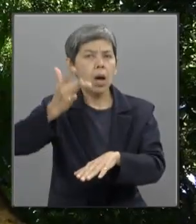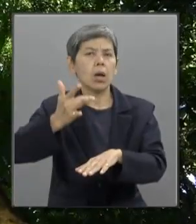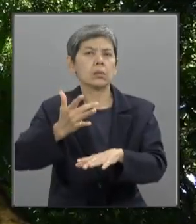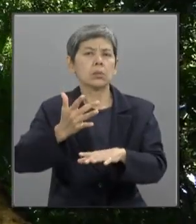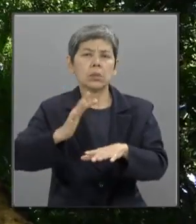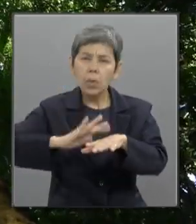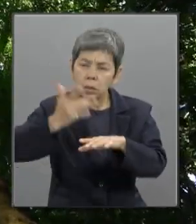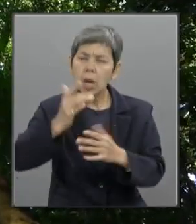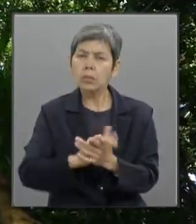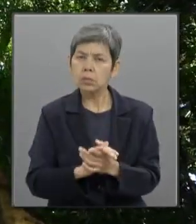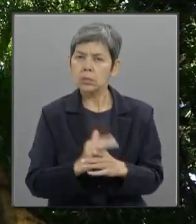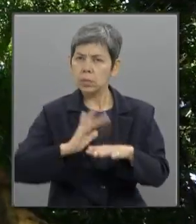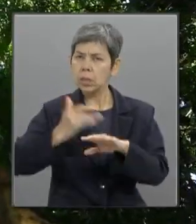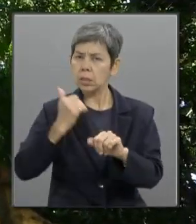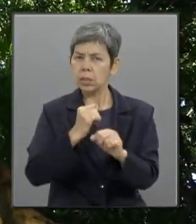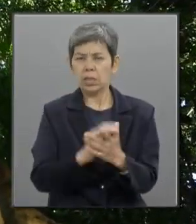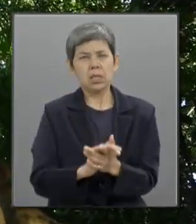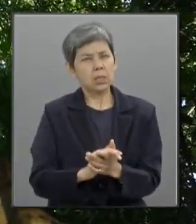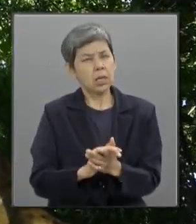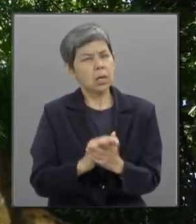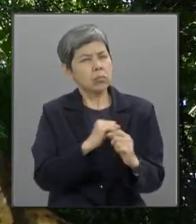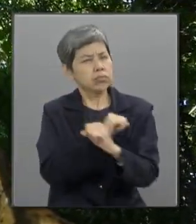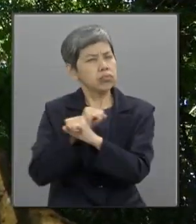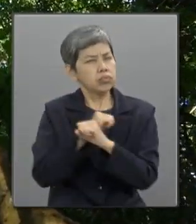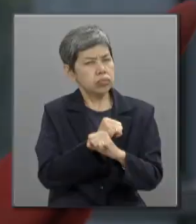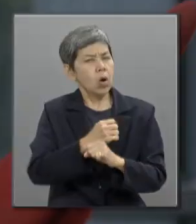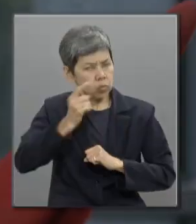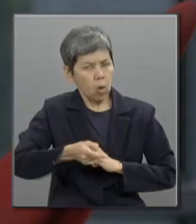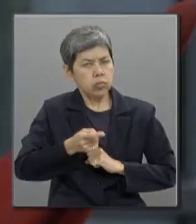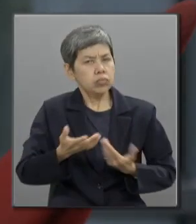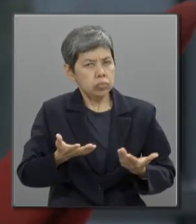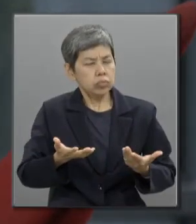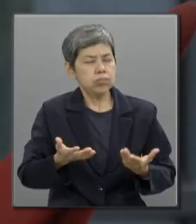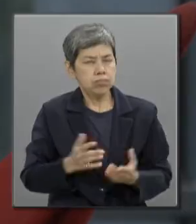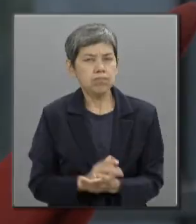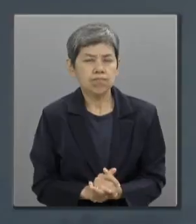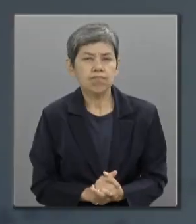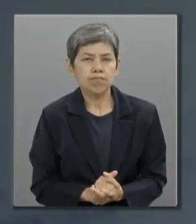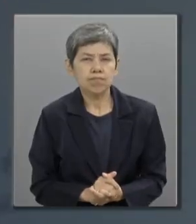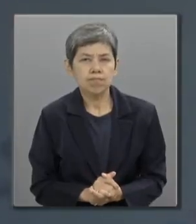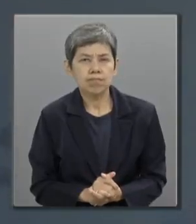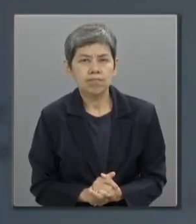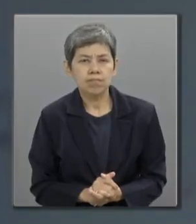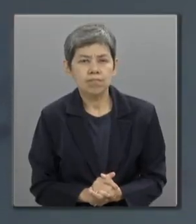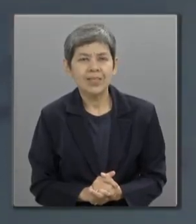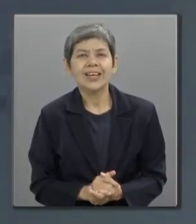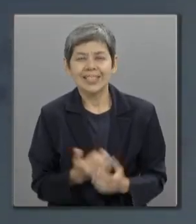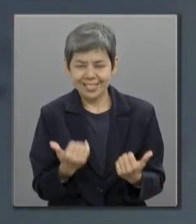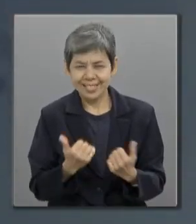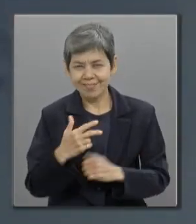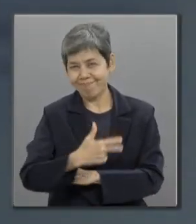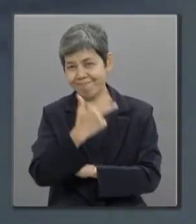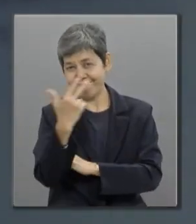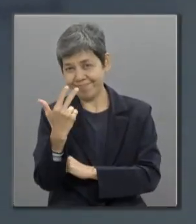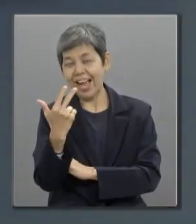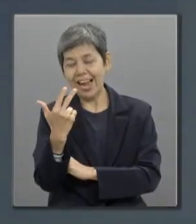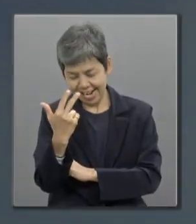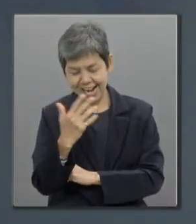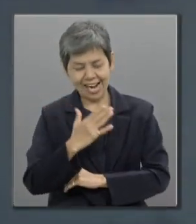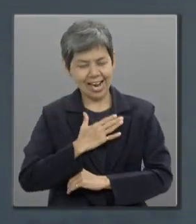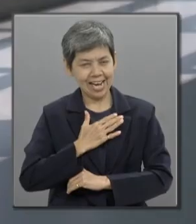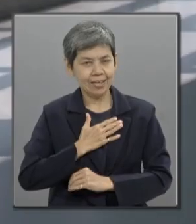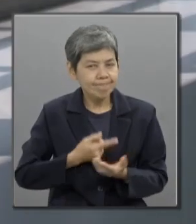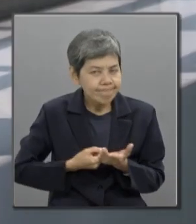อนนี้ธรรมชาติเราแบบควรได้รับการดูแลแค่ไหนอะไรอย่างเงี้ยค่ะ และรายการเปิดบ้านไทย PBS